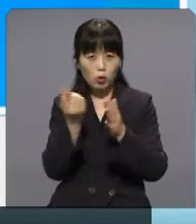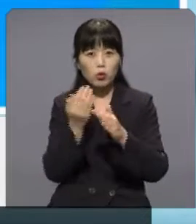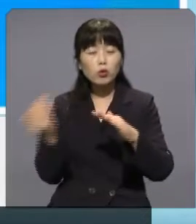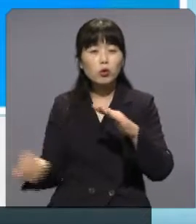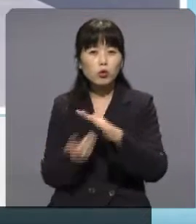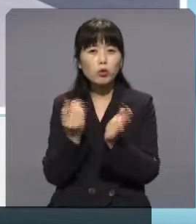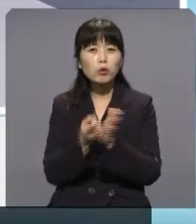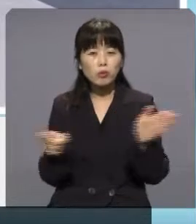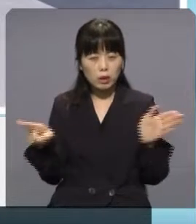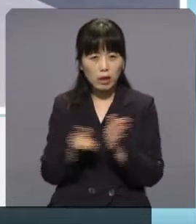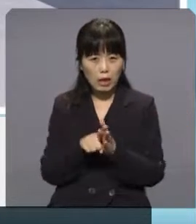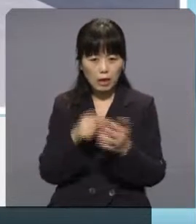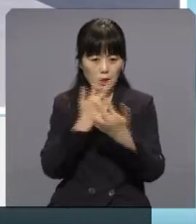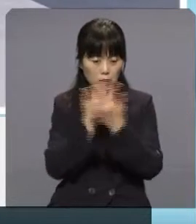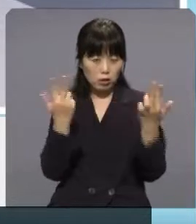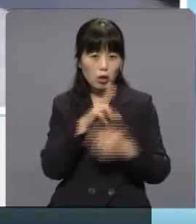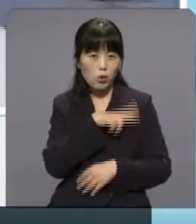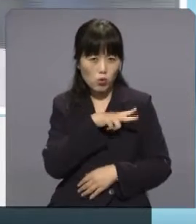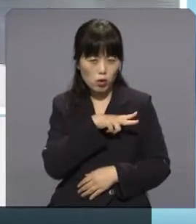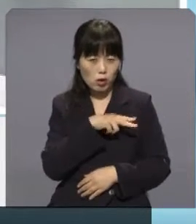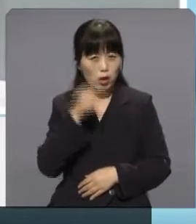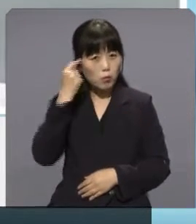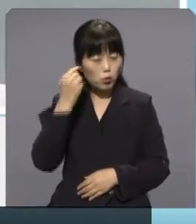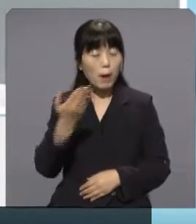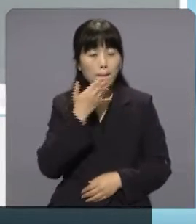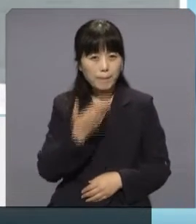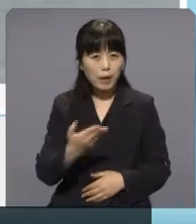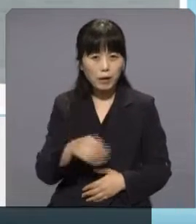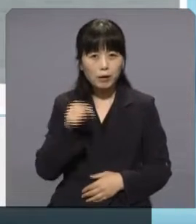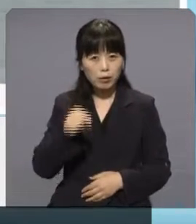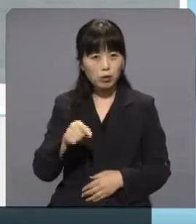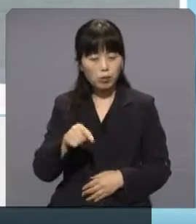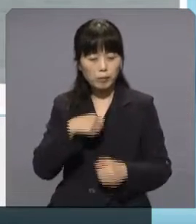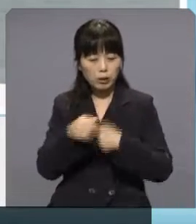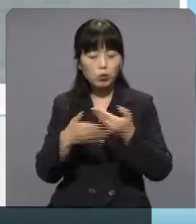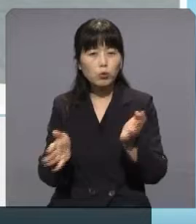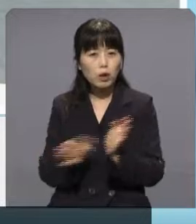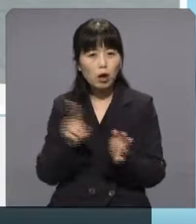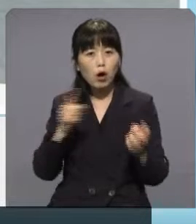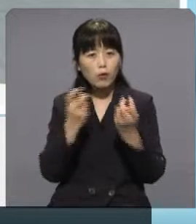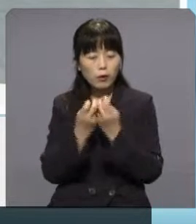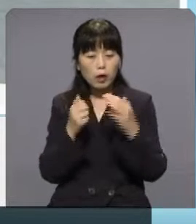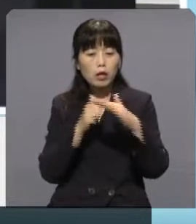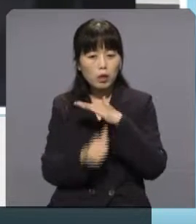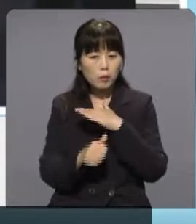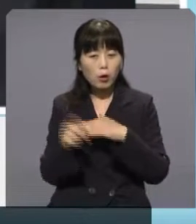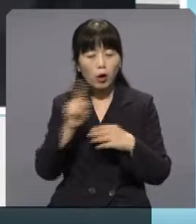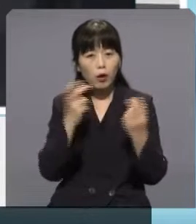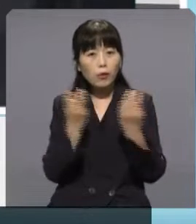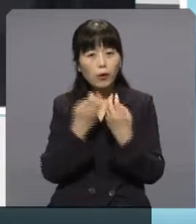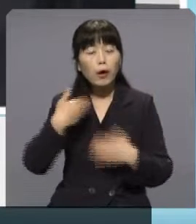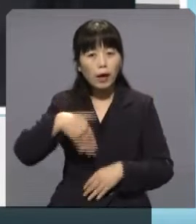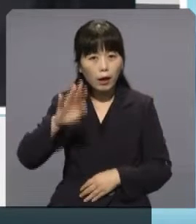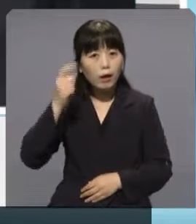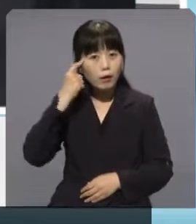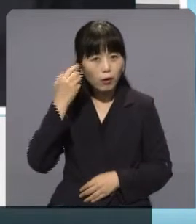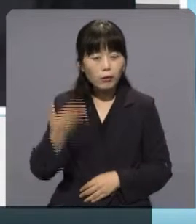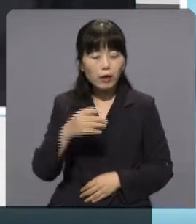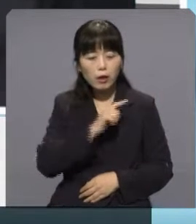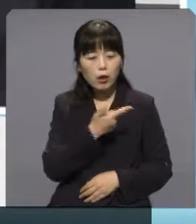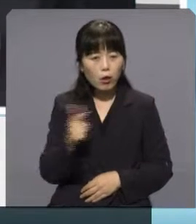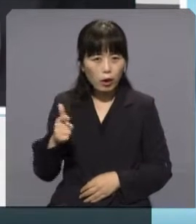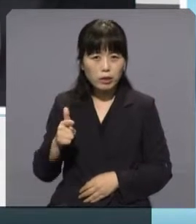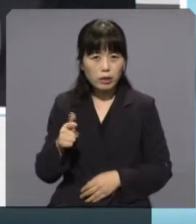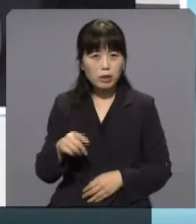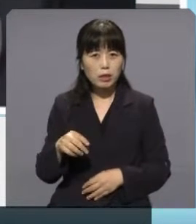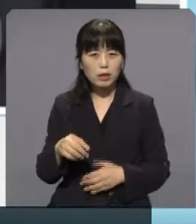차별화를 하려면 이재명 의원에게도 그걸 날카롭게 물어볼 수 있잖아요. 예. 이런 부분은 민주당이 어떻게 그러면 대표로서 한다면 어떻게 갈 거냐. 또 이런 논란도 있고